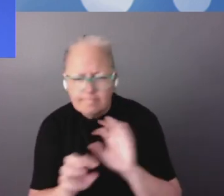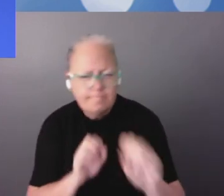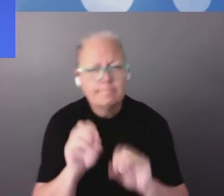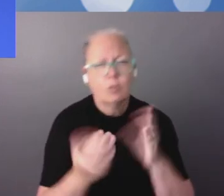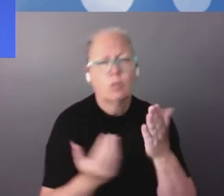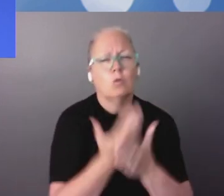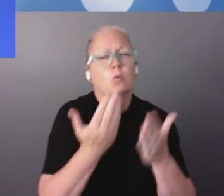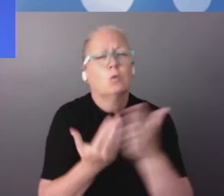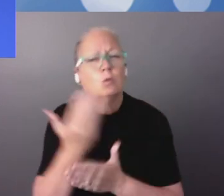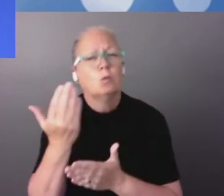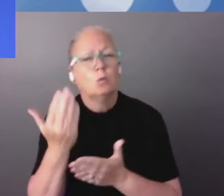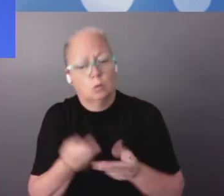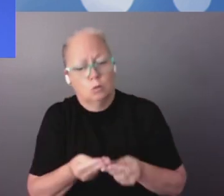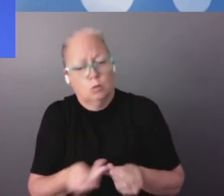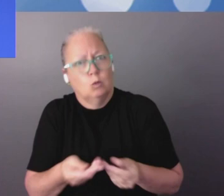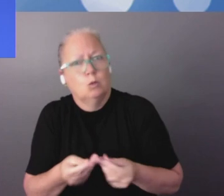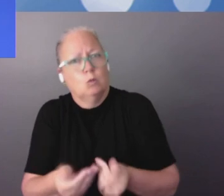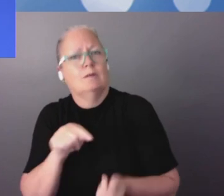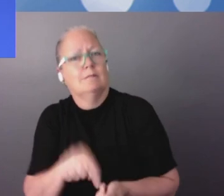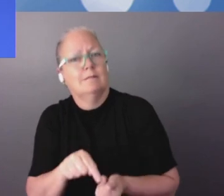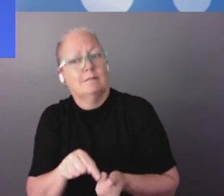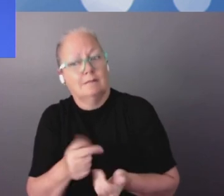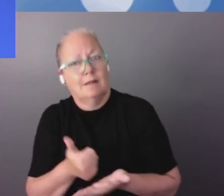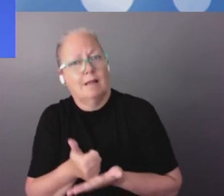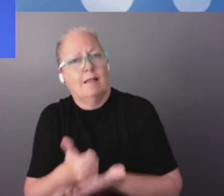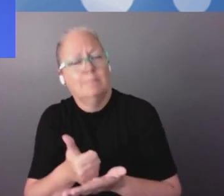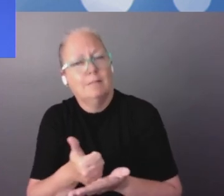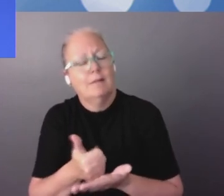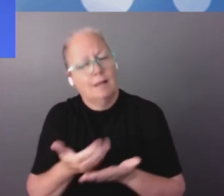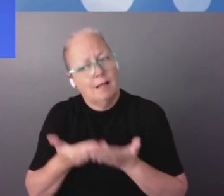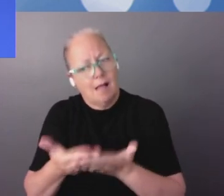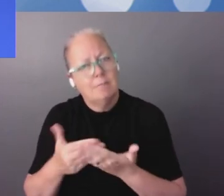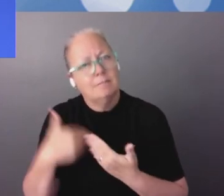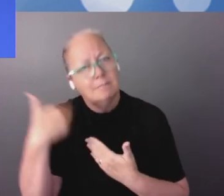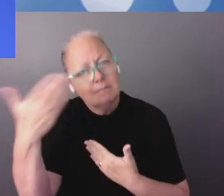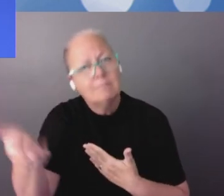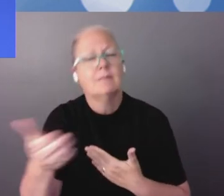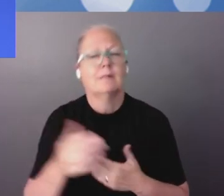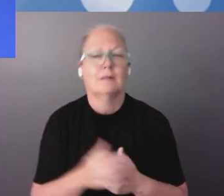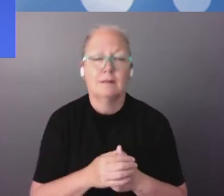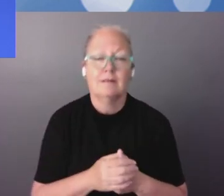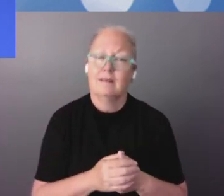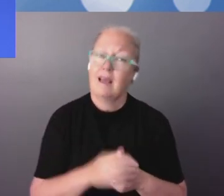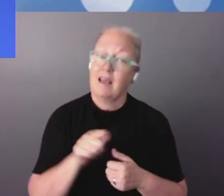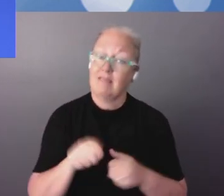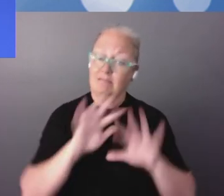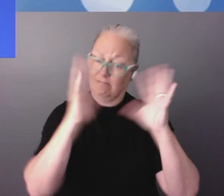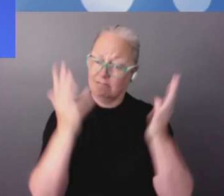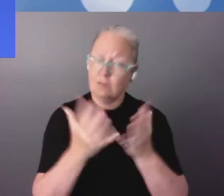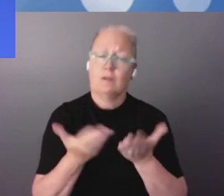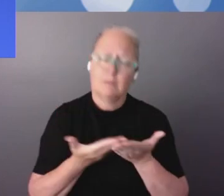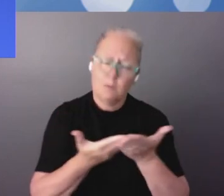сможет способствовать внедрению этих решений во всех странах, во всем мире. Огромное